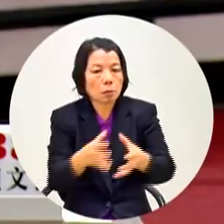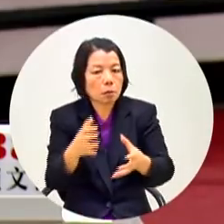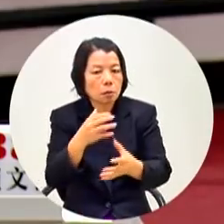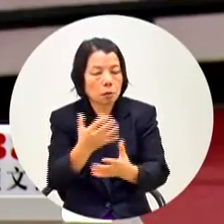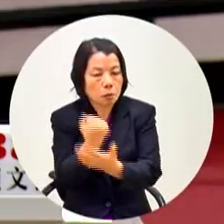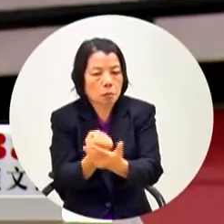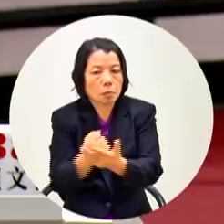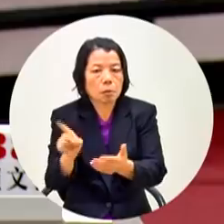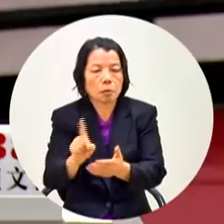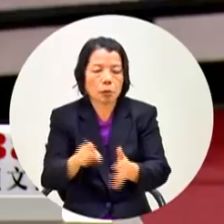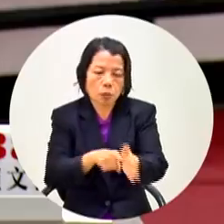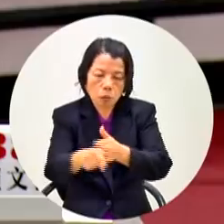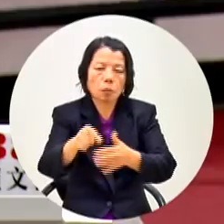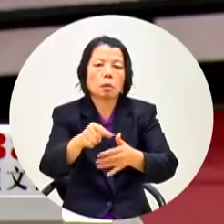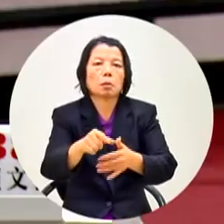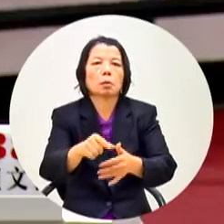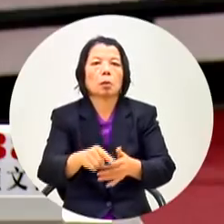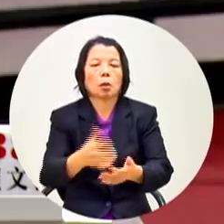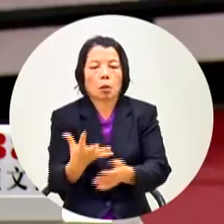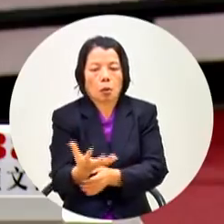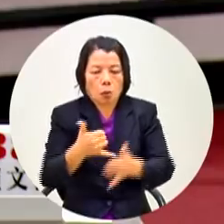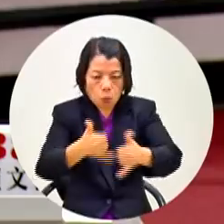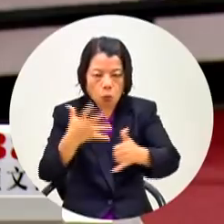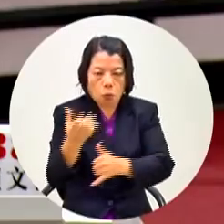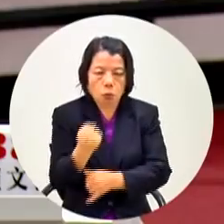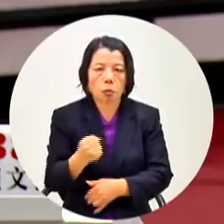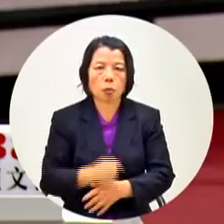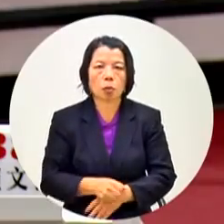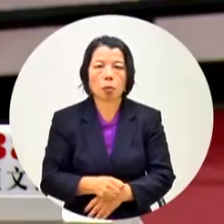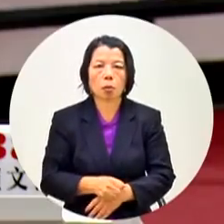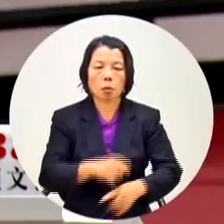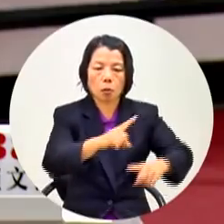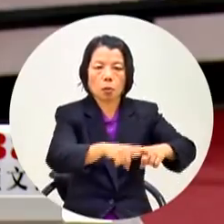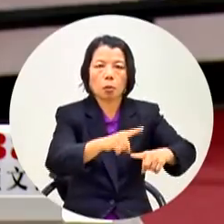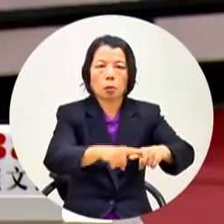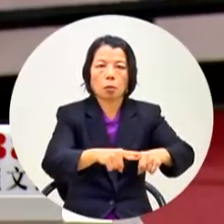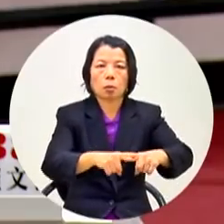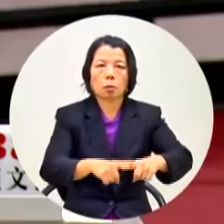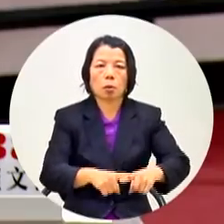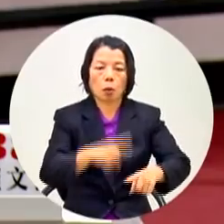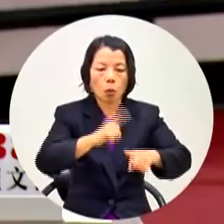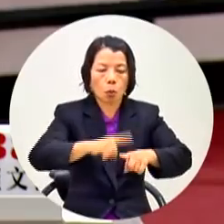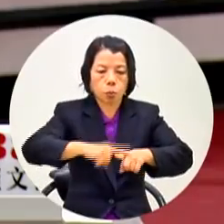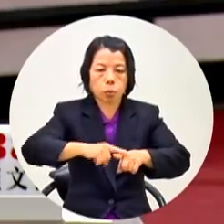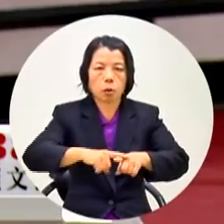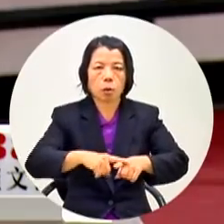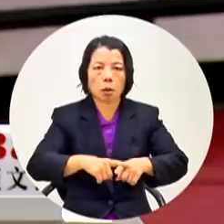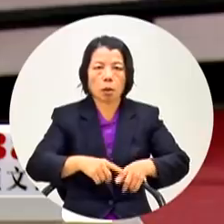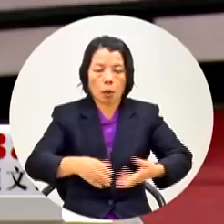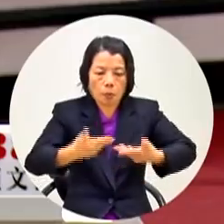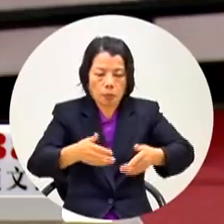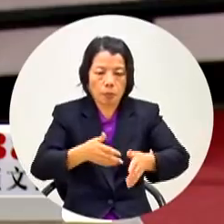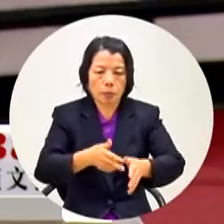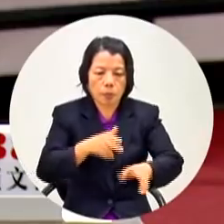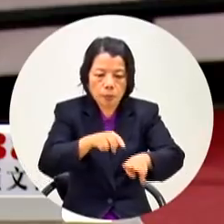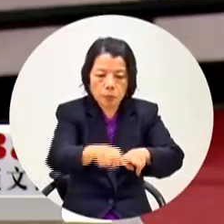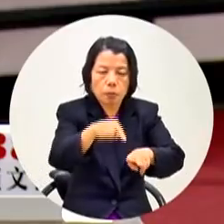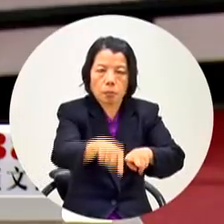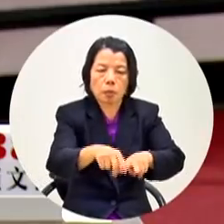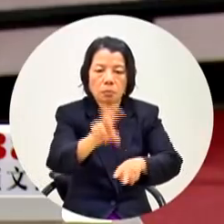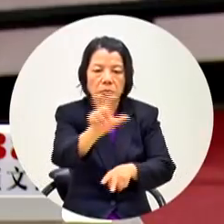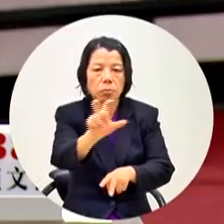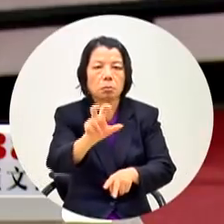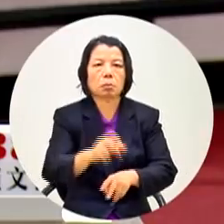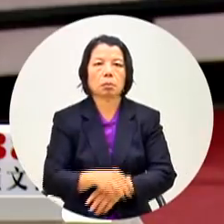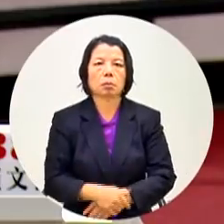到70个平交道，坦白讲大众运输要好，你说有包要使用公车专用